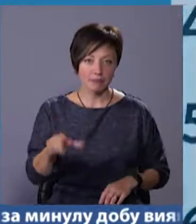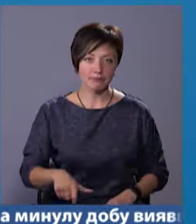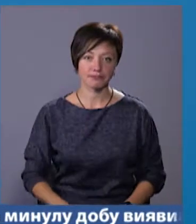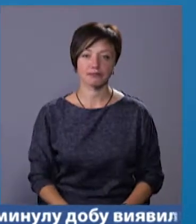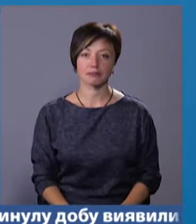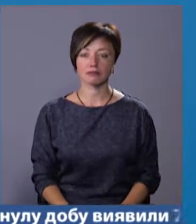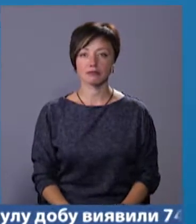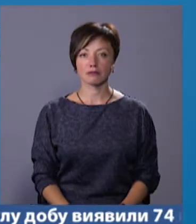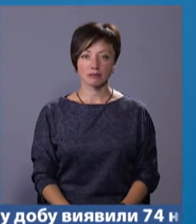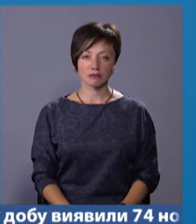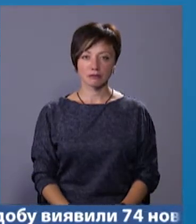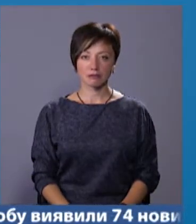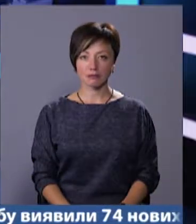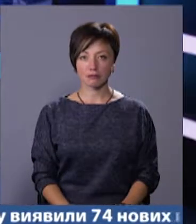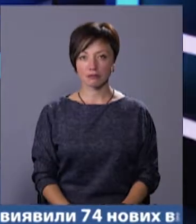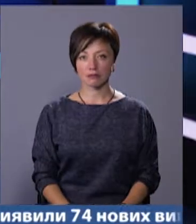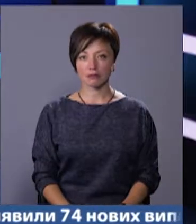Валерій Телеховський. Новини міста.